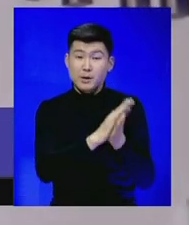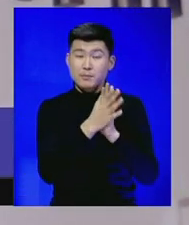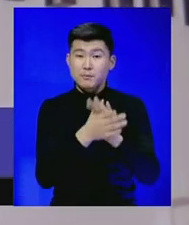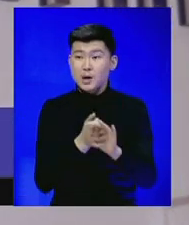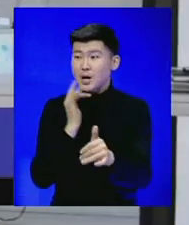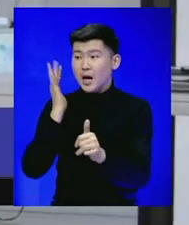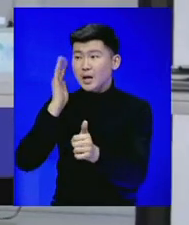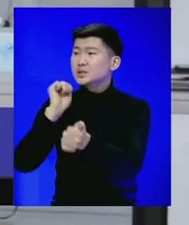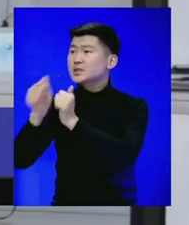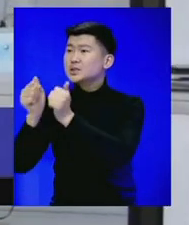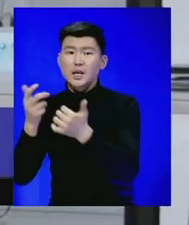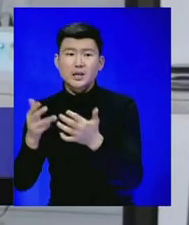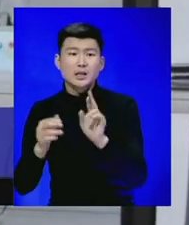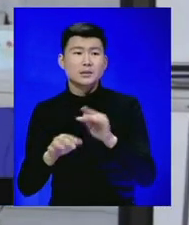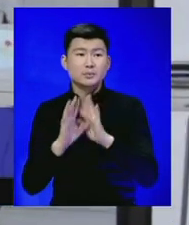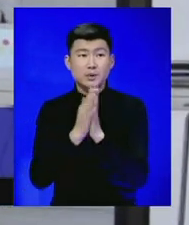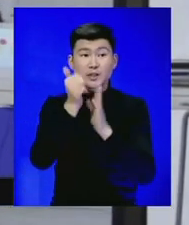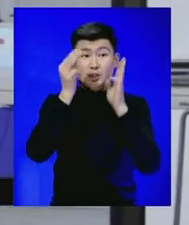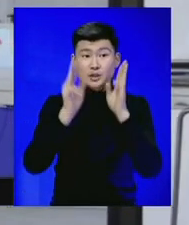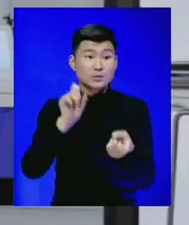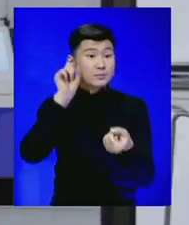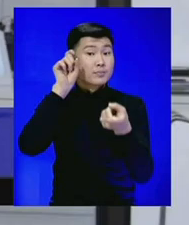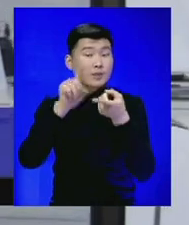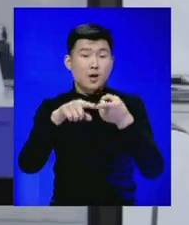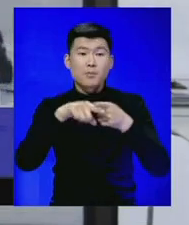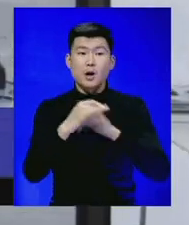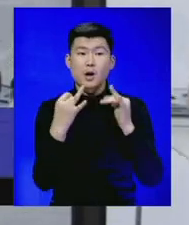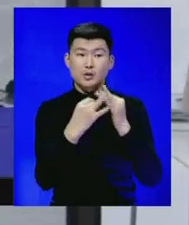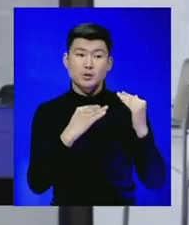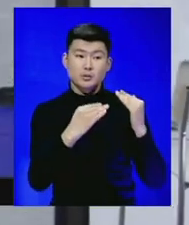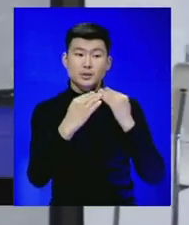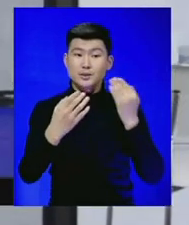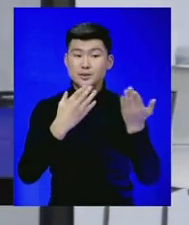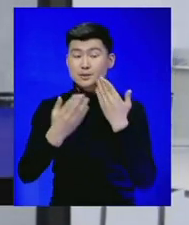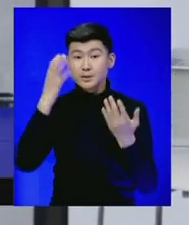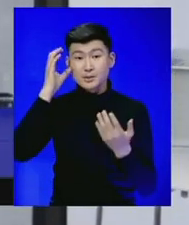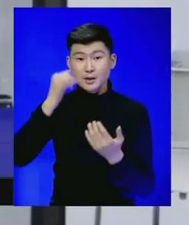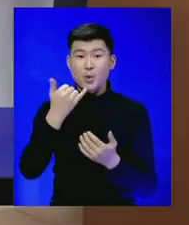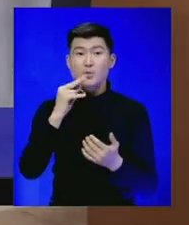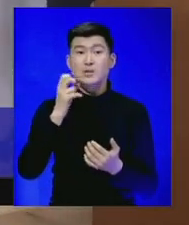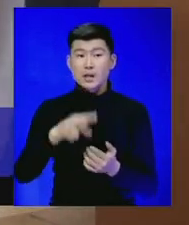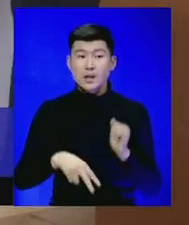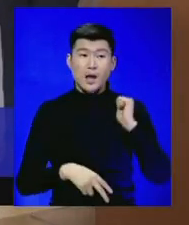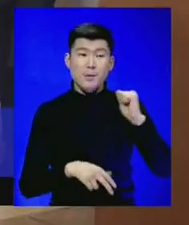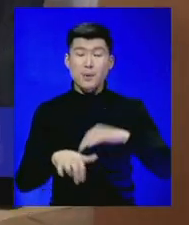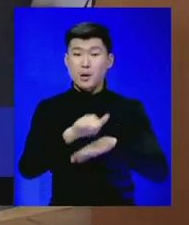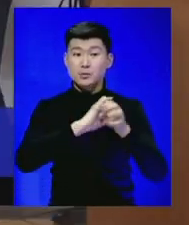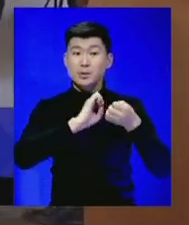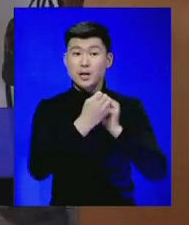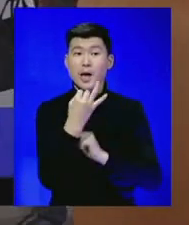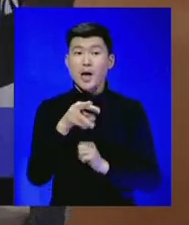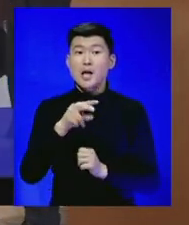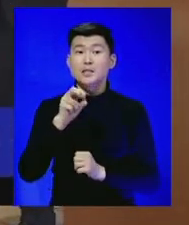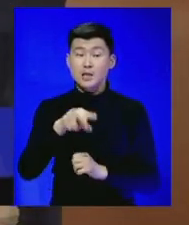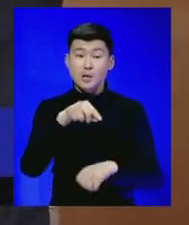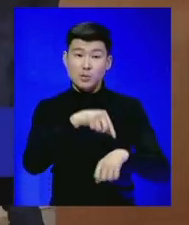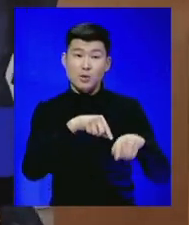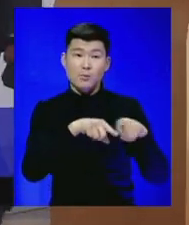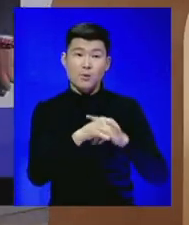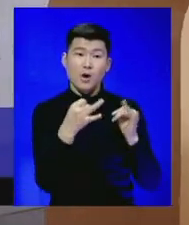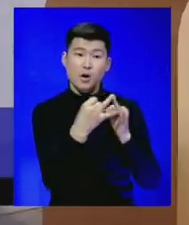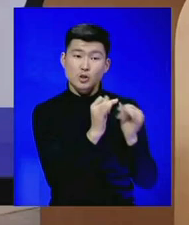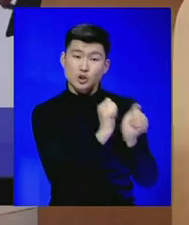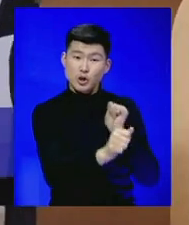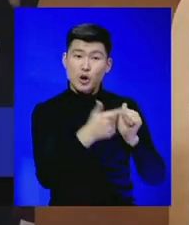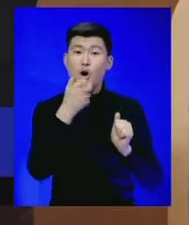төлбөр тооцооны асуудлыг нааштай шийдвэрлэхүүднээс цахим хөгжил харилцаа холбооны сайд уулзрал Америкийн нэгдсэн улсад хийсэн айлчлалын үеэр цахим төлбөр